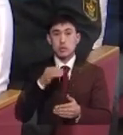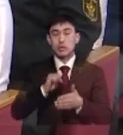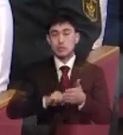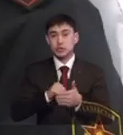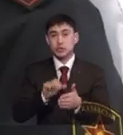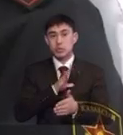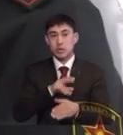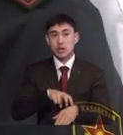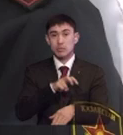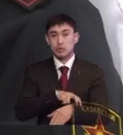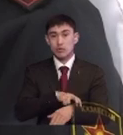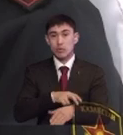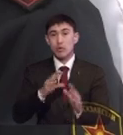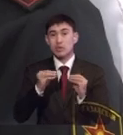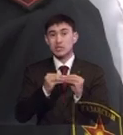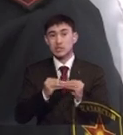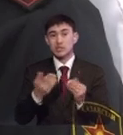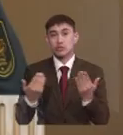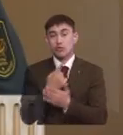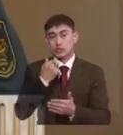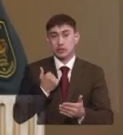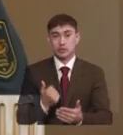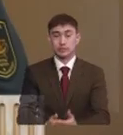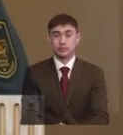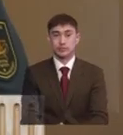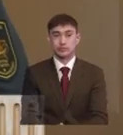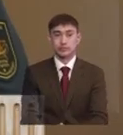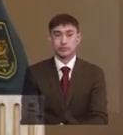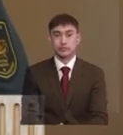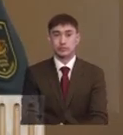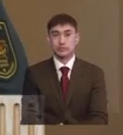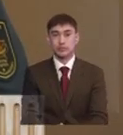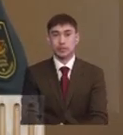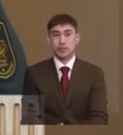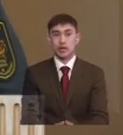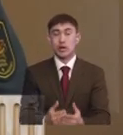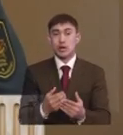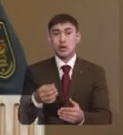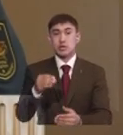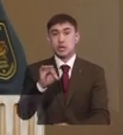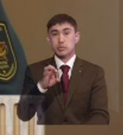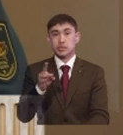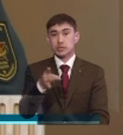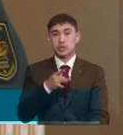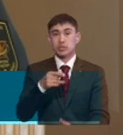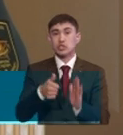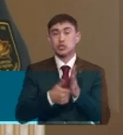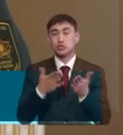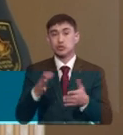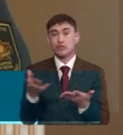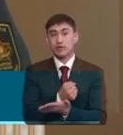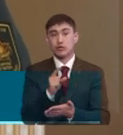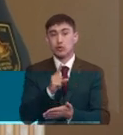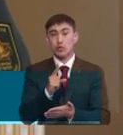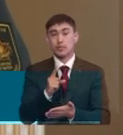причине было Косова более де новобранцев по делам обороны казарский район случаев выявлено то есть вот